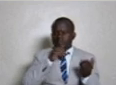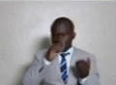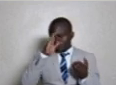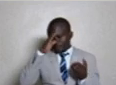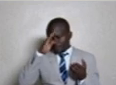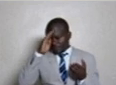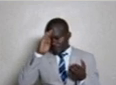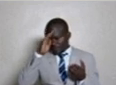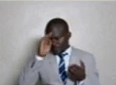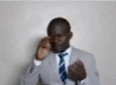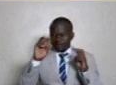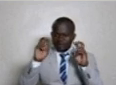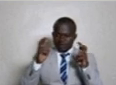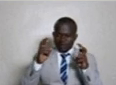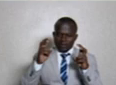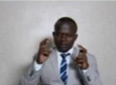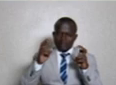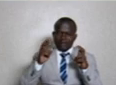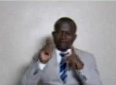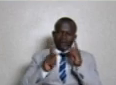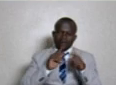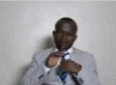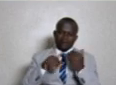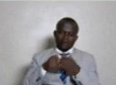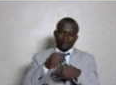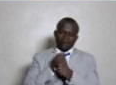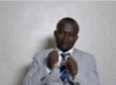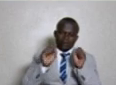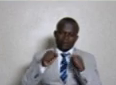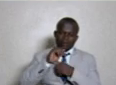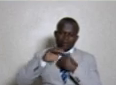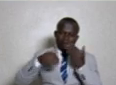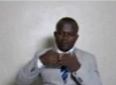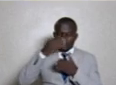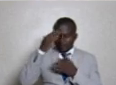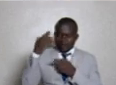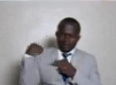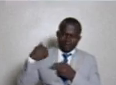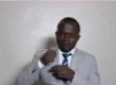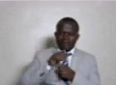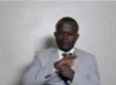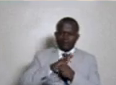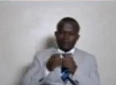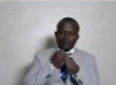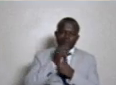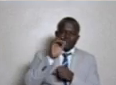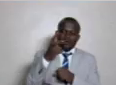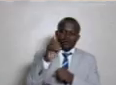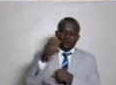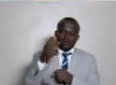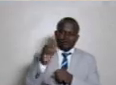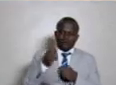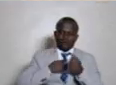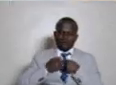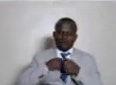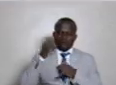Sinshidikanya ko buri wese azakora ibishoboka kugira ngo izo nshingano zuzure. Mu mwaka utaha wa 2020 nibwo u